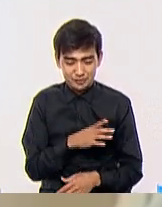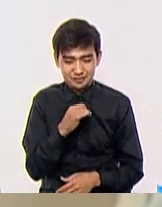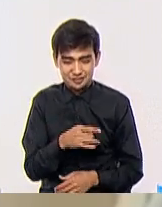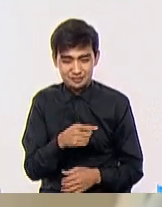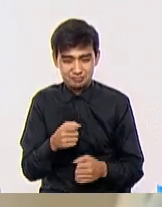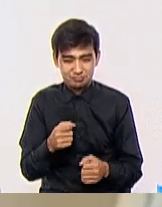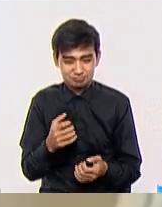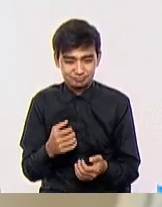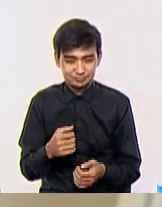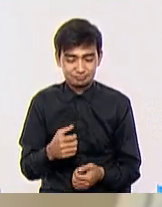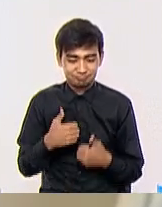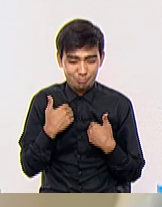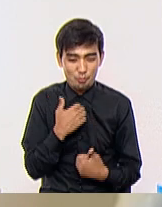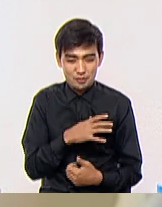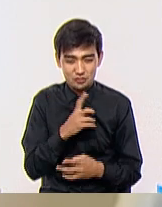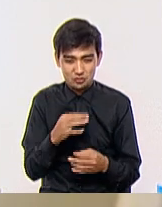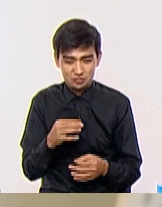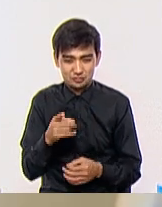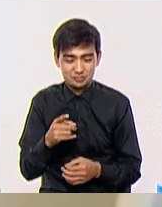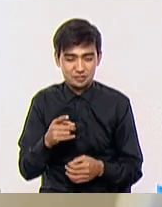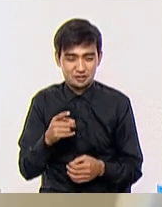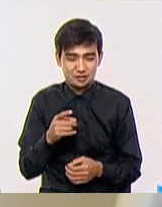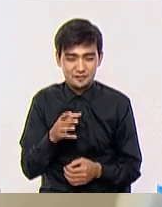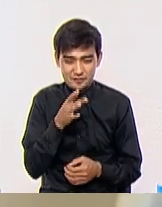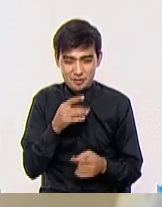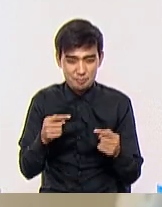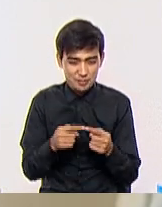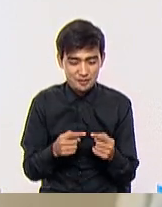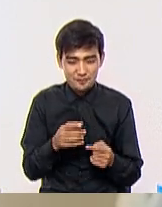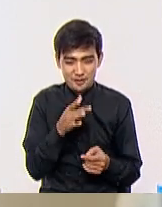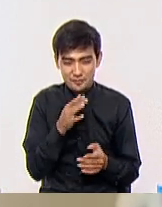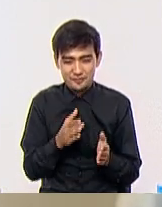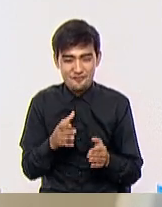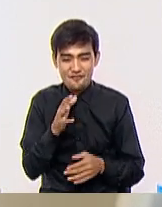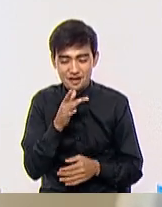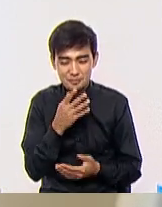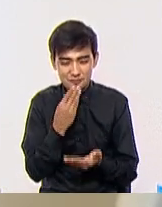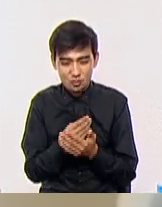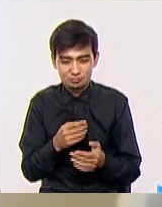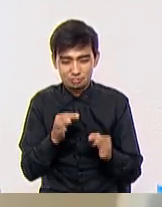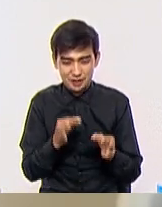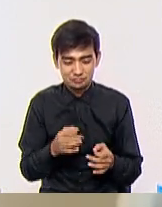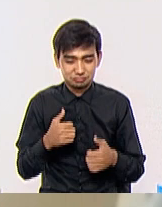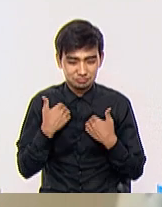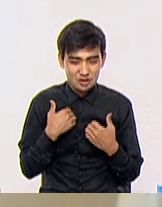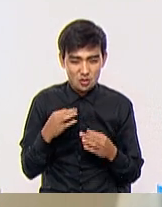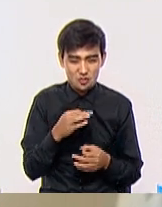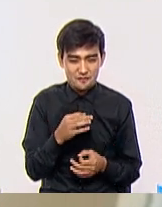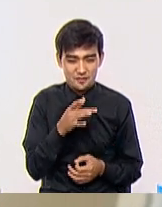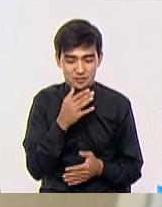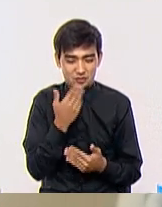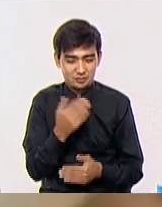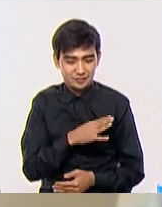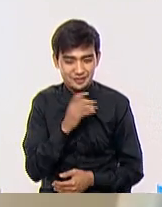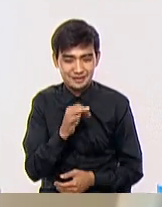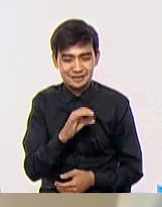спорт үлкен кешенді сындарға дұрыс уақытылы дайындалып бару машығы жетіспейді. Мысалы, Ислам Байрамуков эфирде мынандай